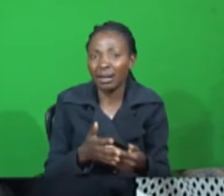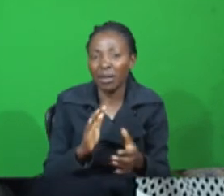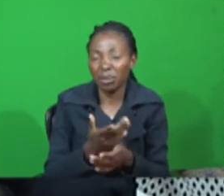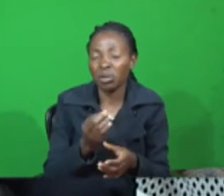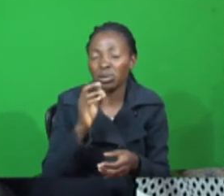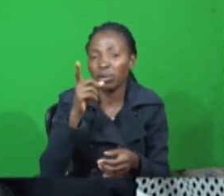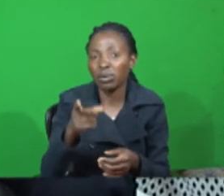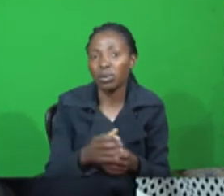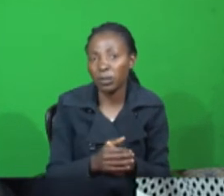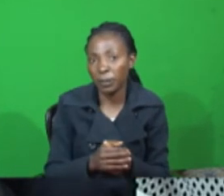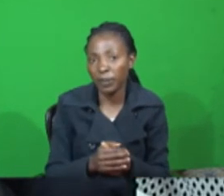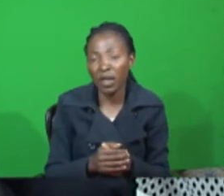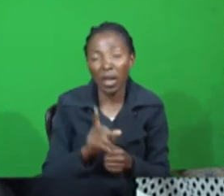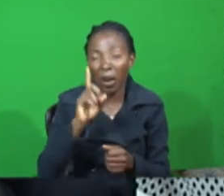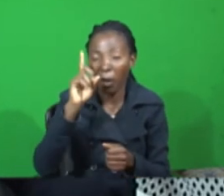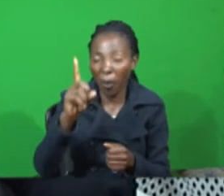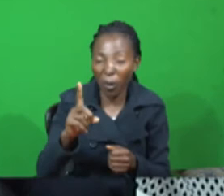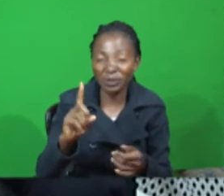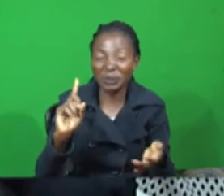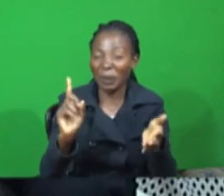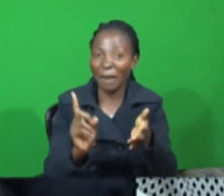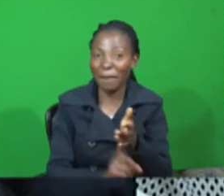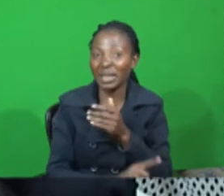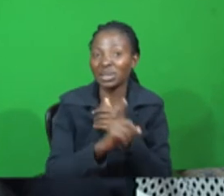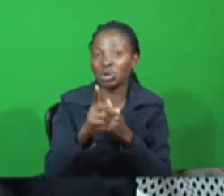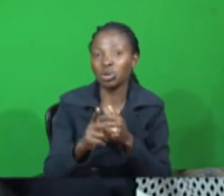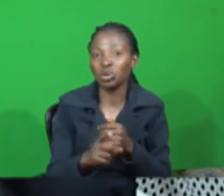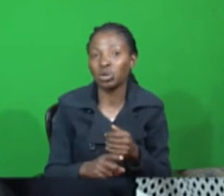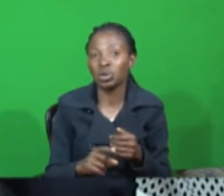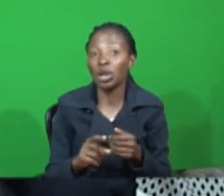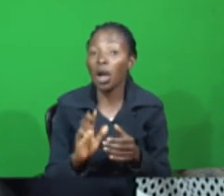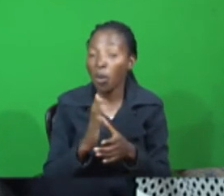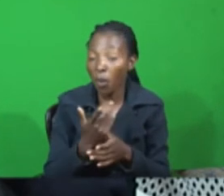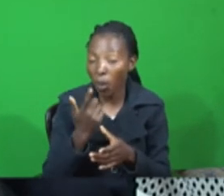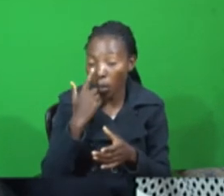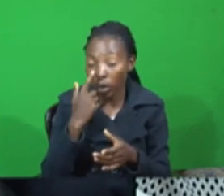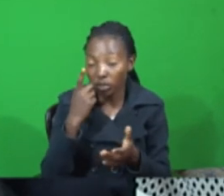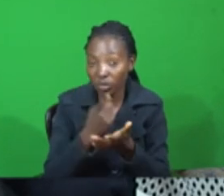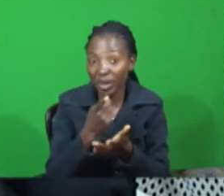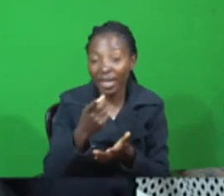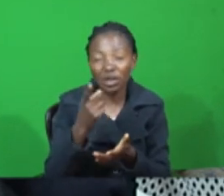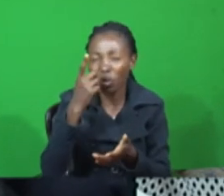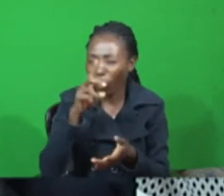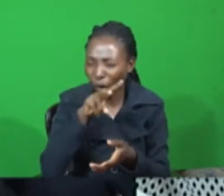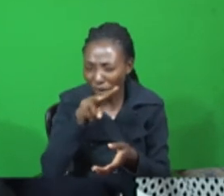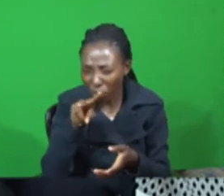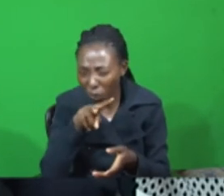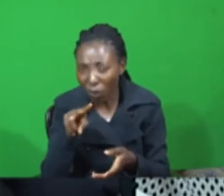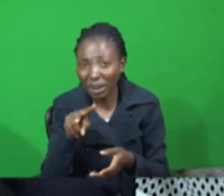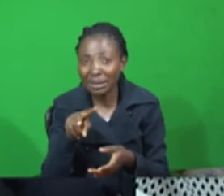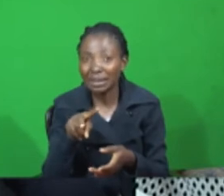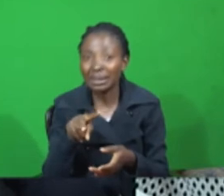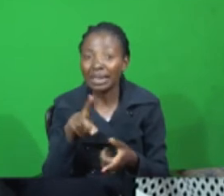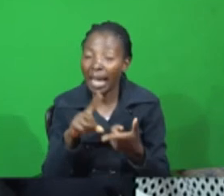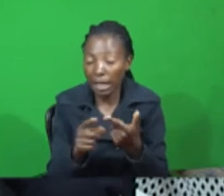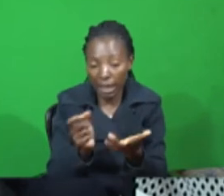wagadzira nherera saka uzive chunhu ichi kuti kana ukanga wakadaro Mwari ari kunanganidza zviri kuitika izvozvo